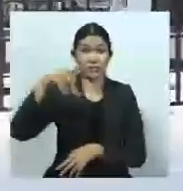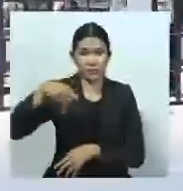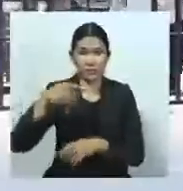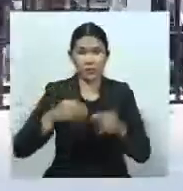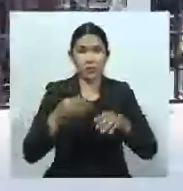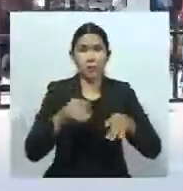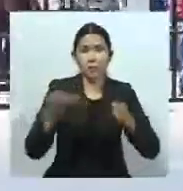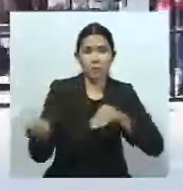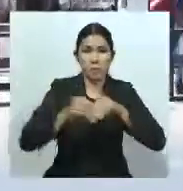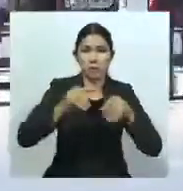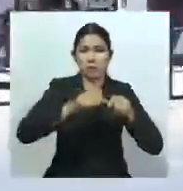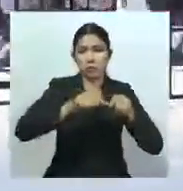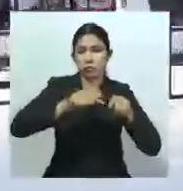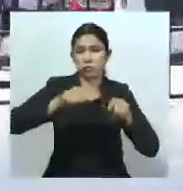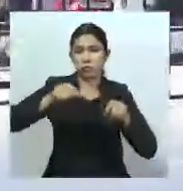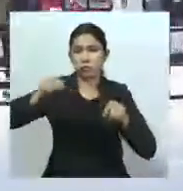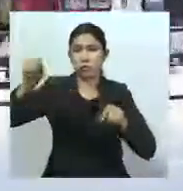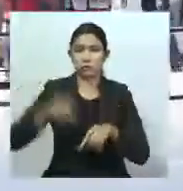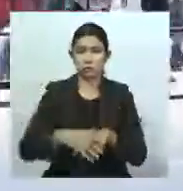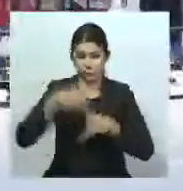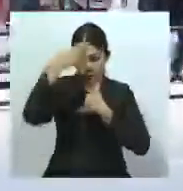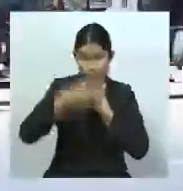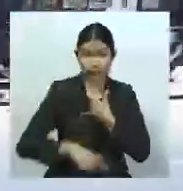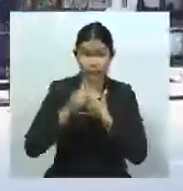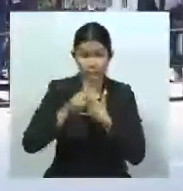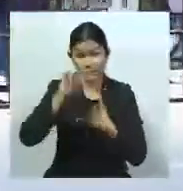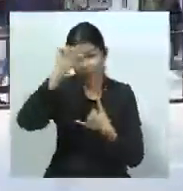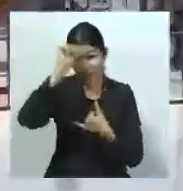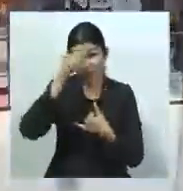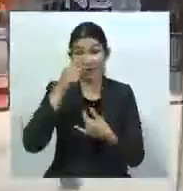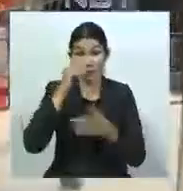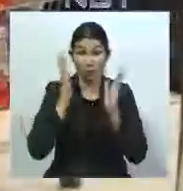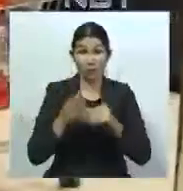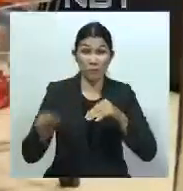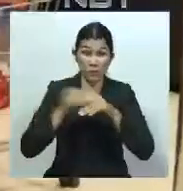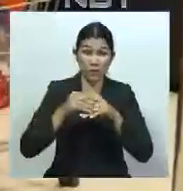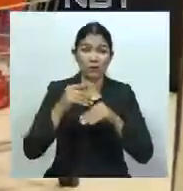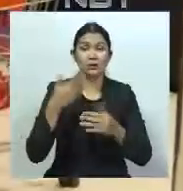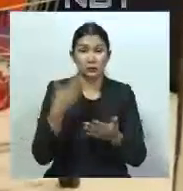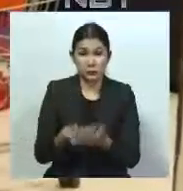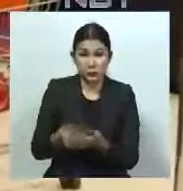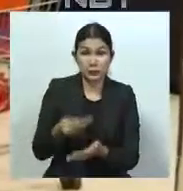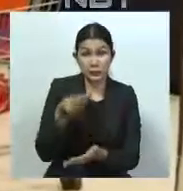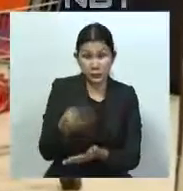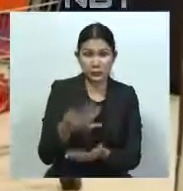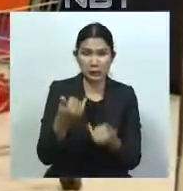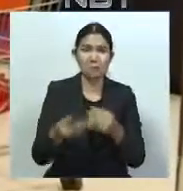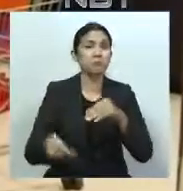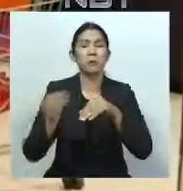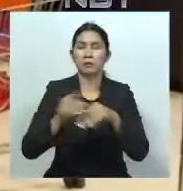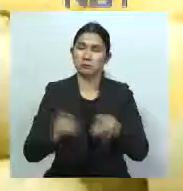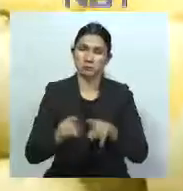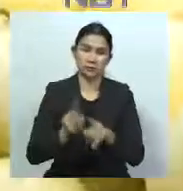นื่องแสดงถึงจำนวนรายได้ต่อหัวของคนอินเดียที่เพิ่มขึ้นและกำลังซื้อที่เพิ่มขึ้นตามไปด้